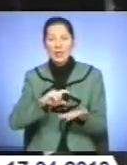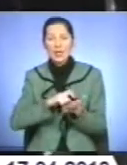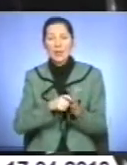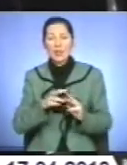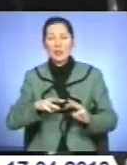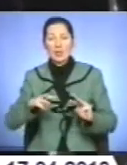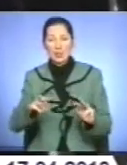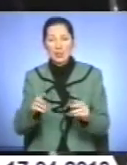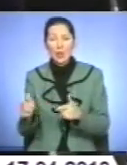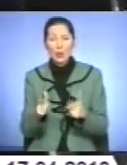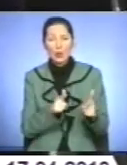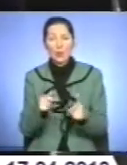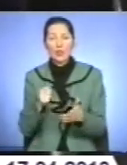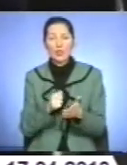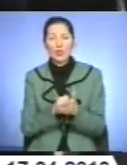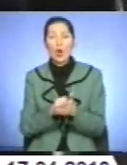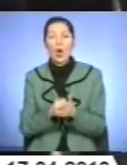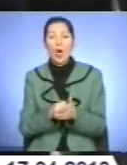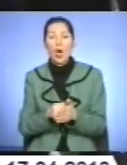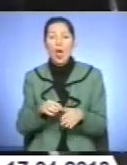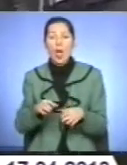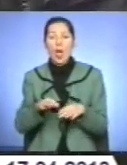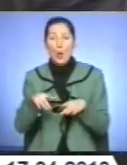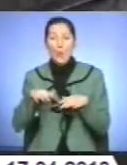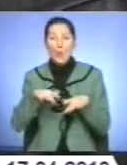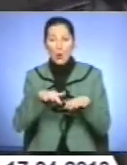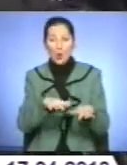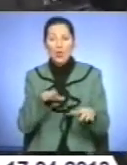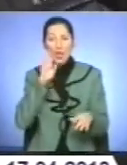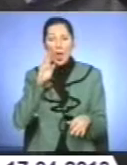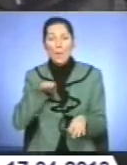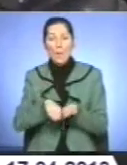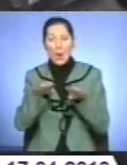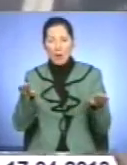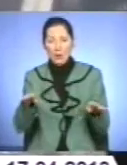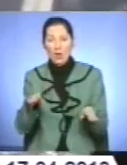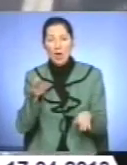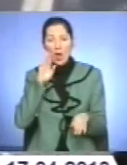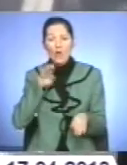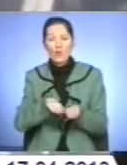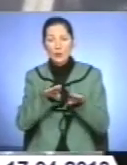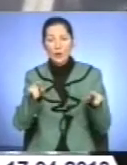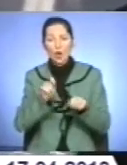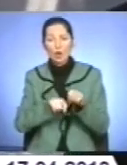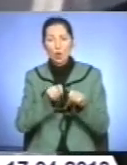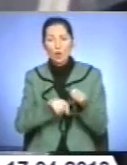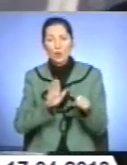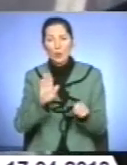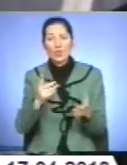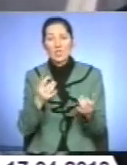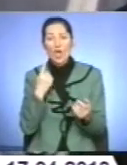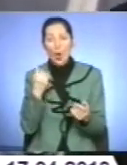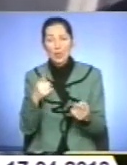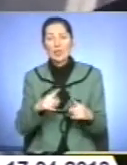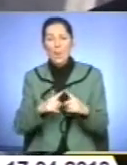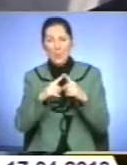до проходження весняного паводка по всій території держави. Наразі ж водопілля контрольоване. Буде ще один пік,